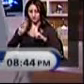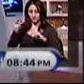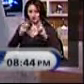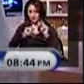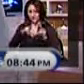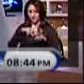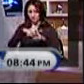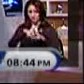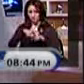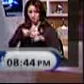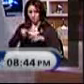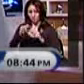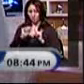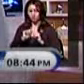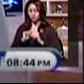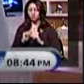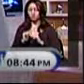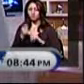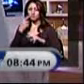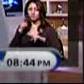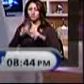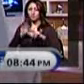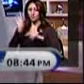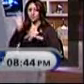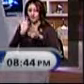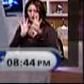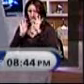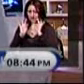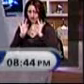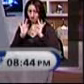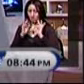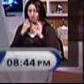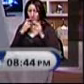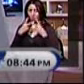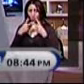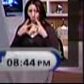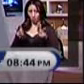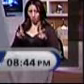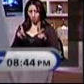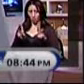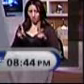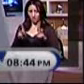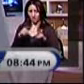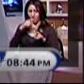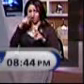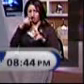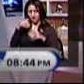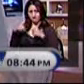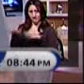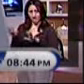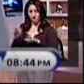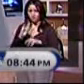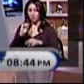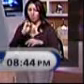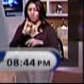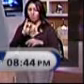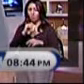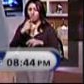وبالتالي الاختيار بيبقى كده. الاختيار بيبقى هل تقبل ان تعيش بلا كرامة ولكن في